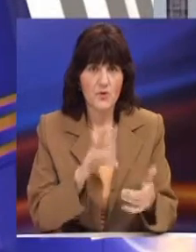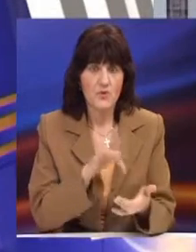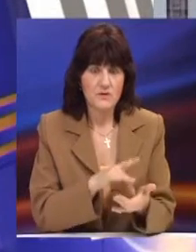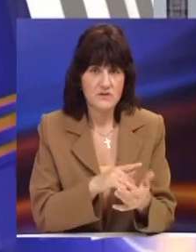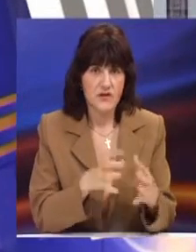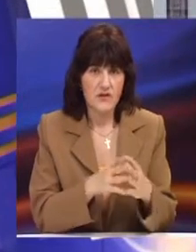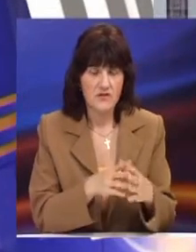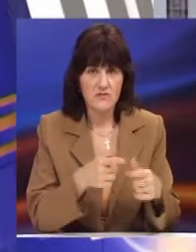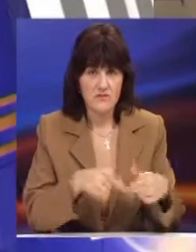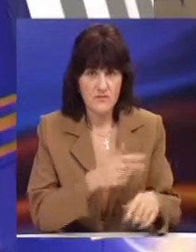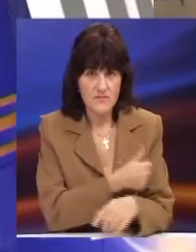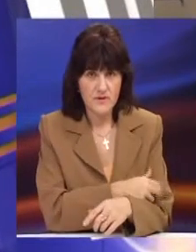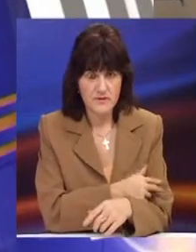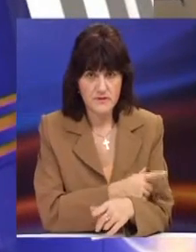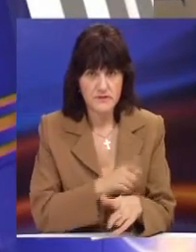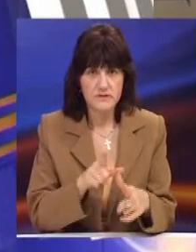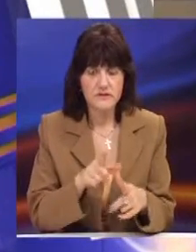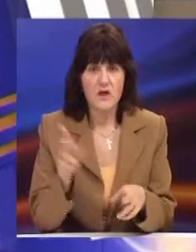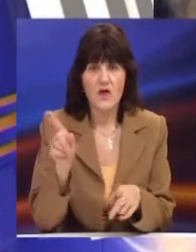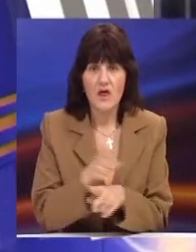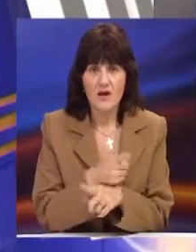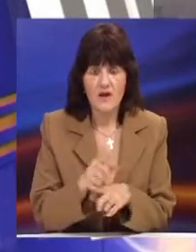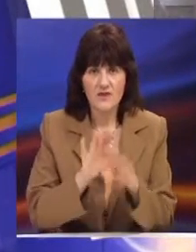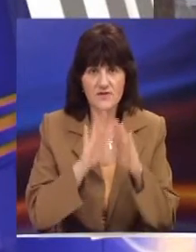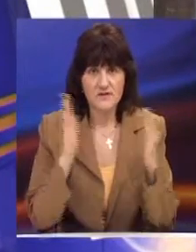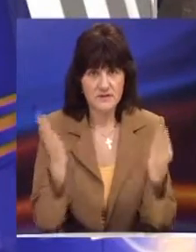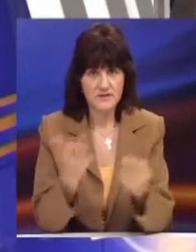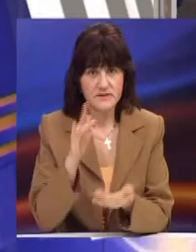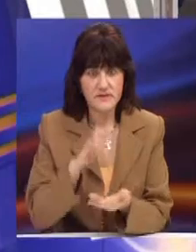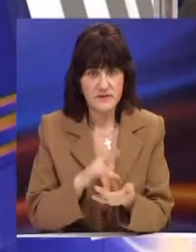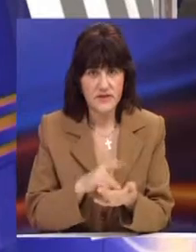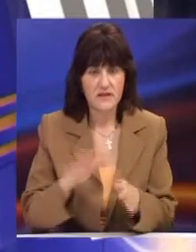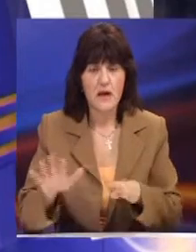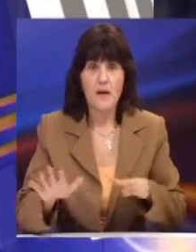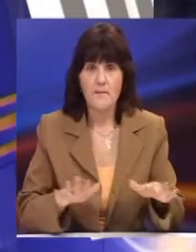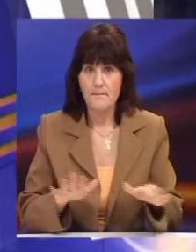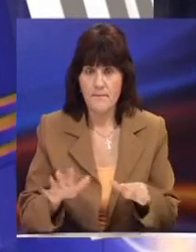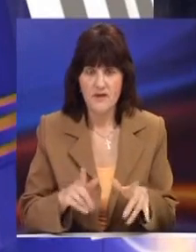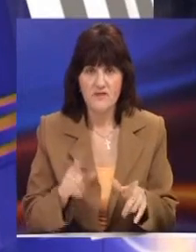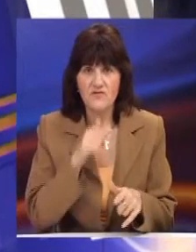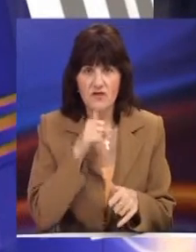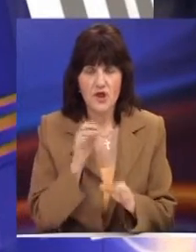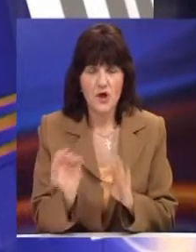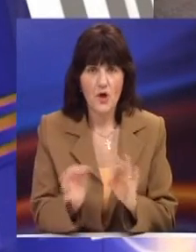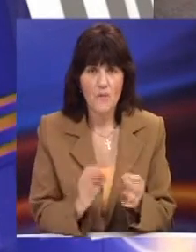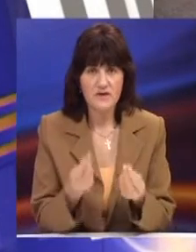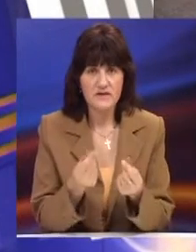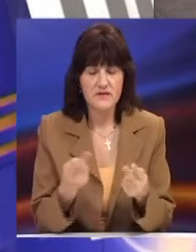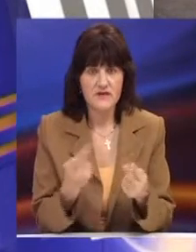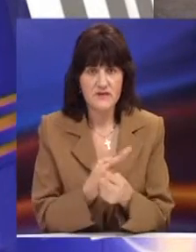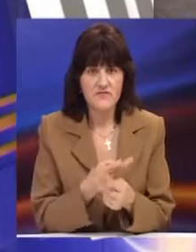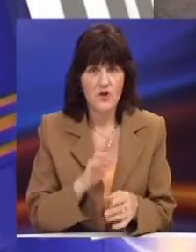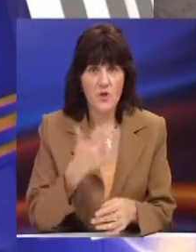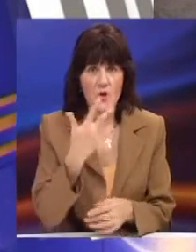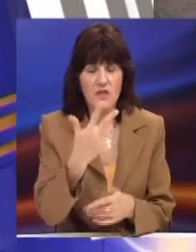u našem centru za palijativnu negu. Za renoviranje centra za palijativnu negu Ministarstvo zdravlja Republike Srbije opredelilo je sredstva